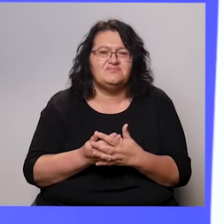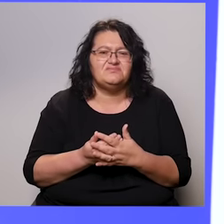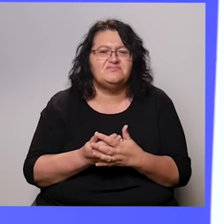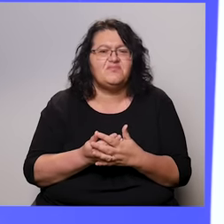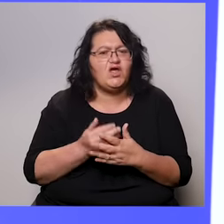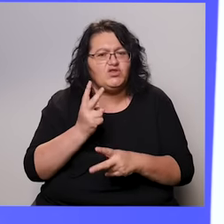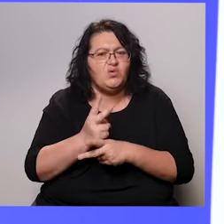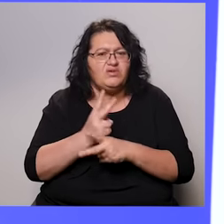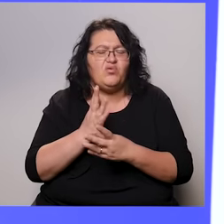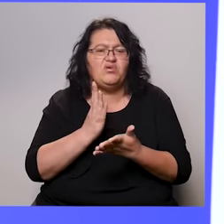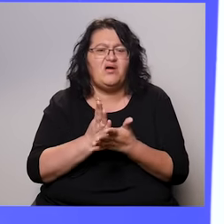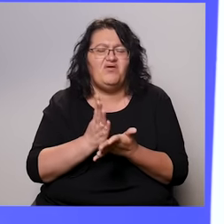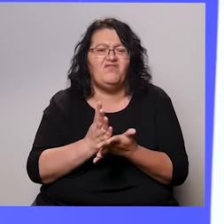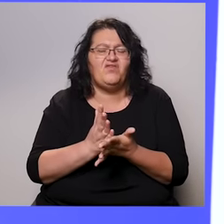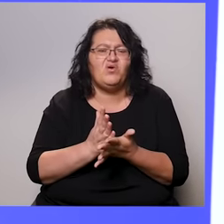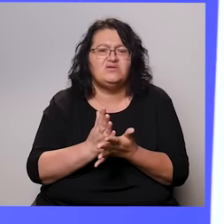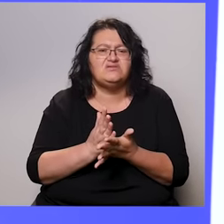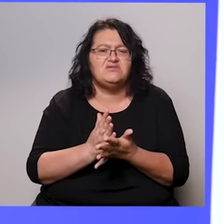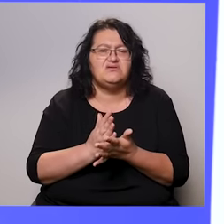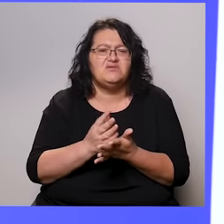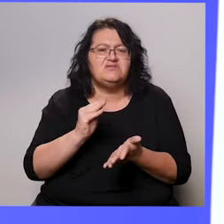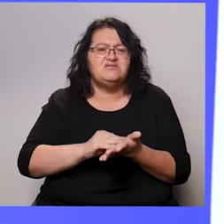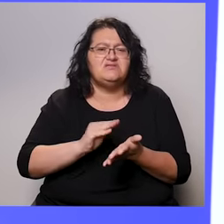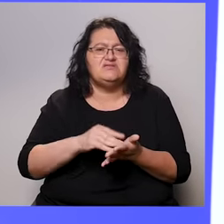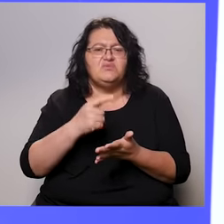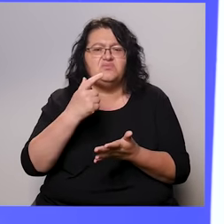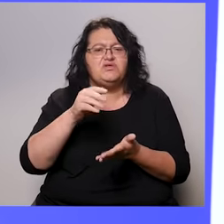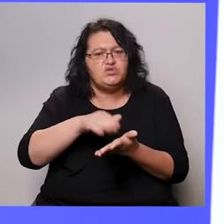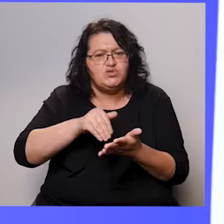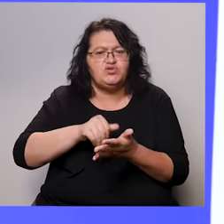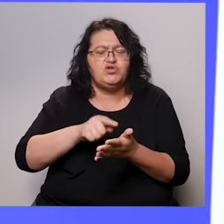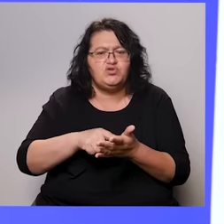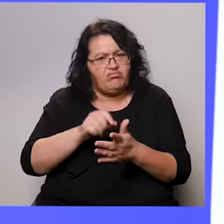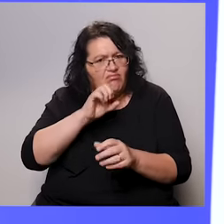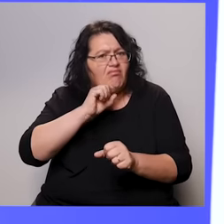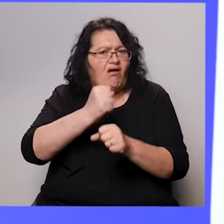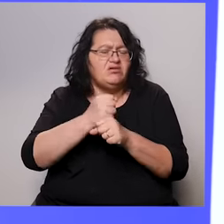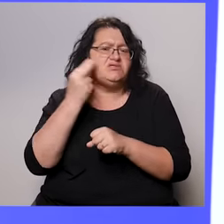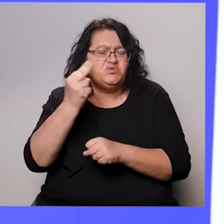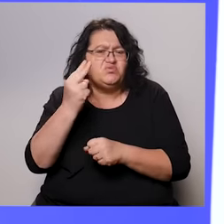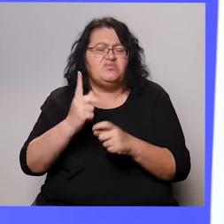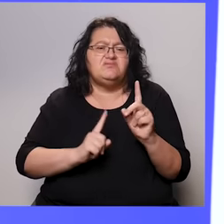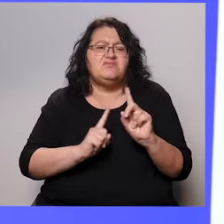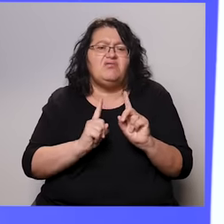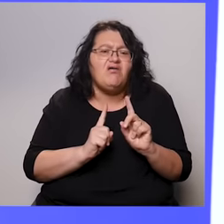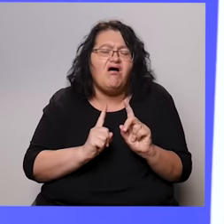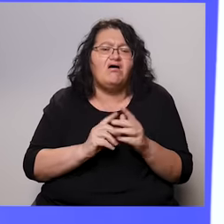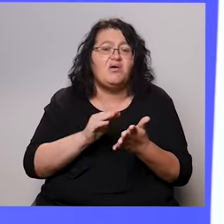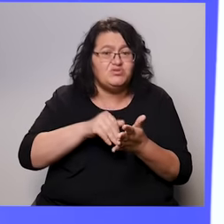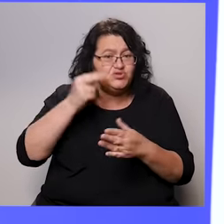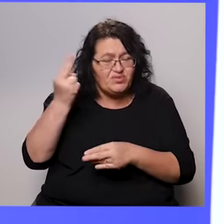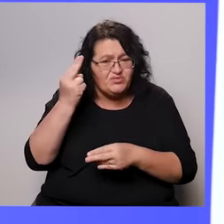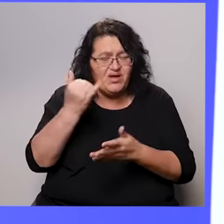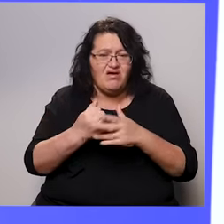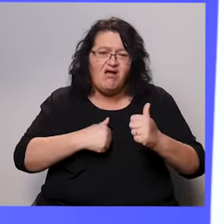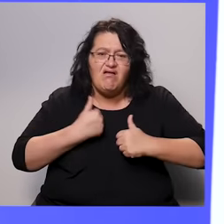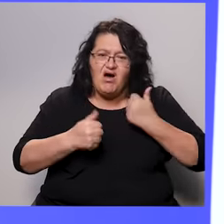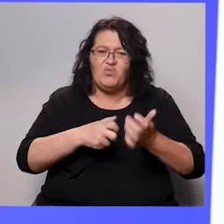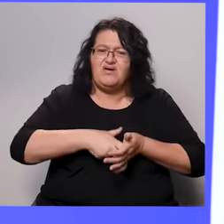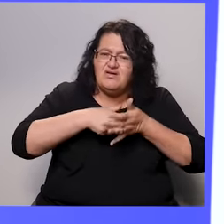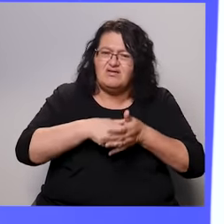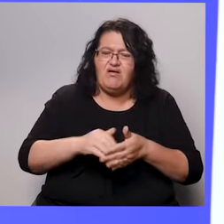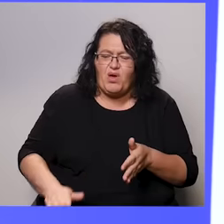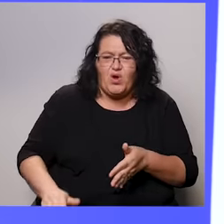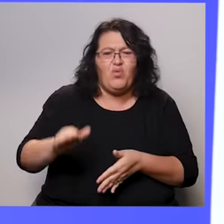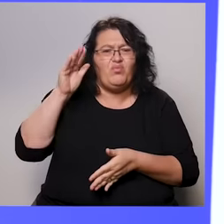din totdeauna m-am considerat un slujitor dedicat lui Dumnezeu. L-am slujit pe Dumnezeu prin laudă și închinare de mic